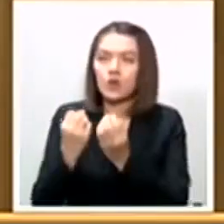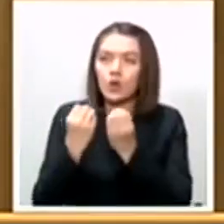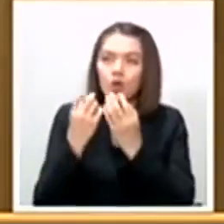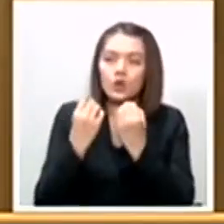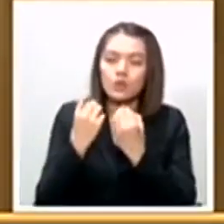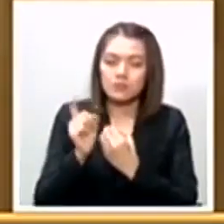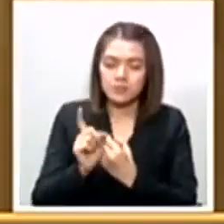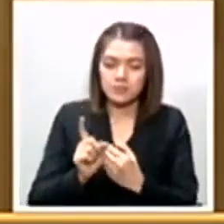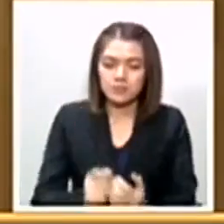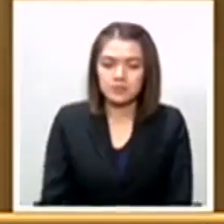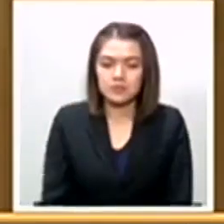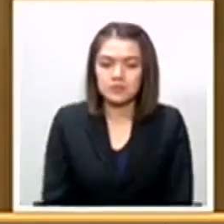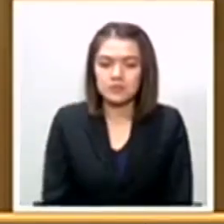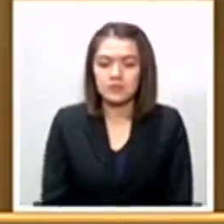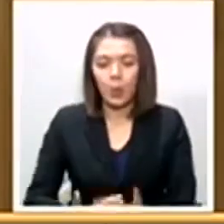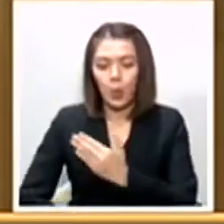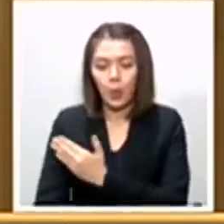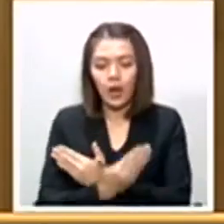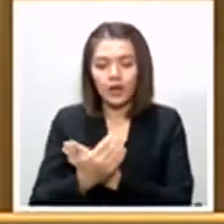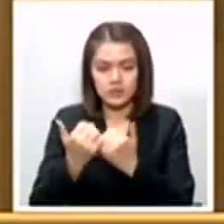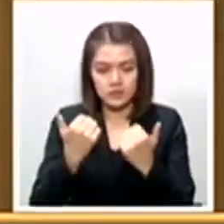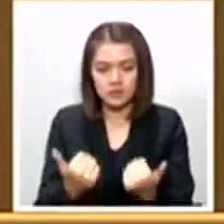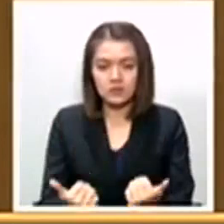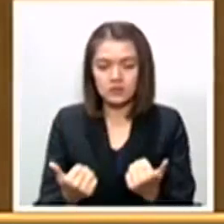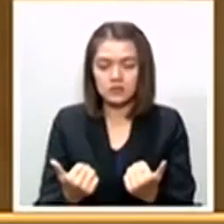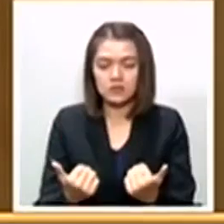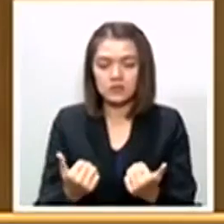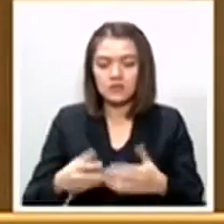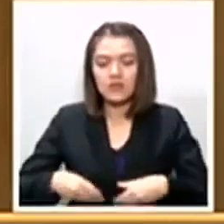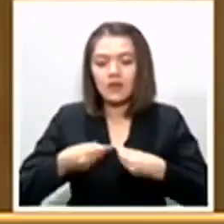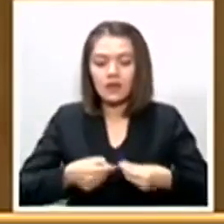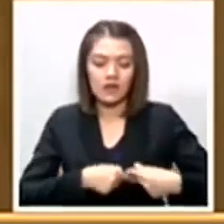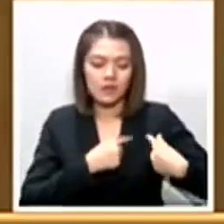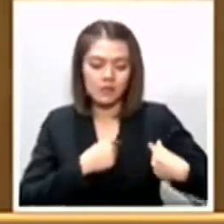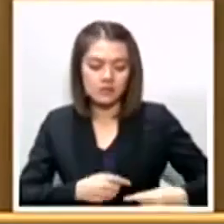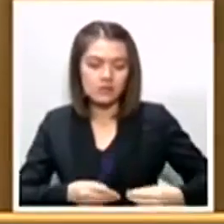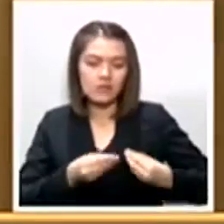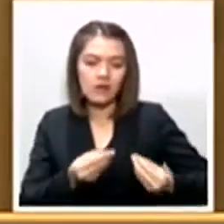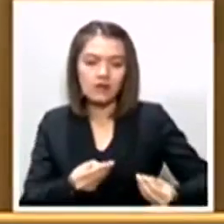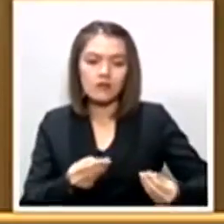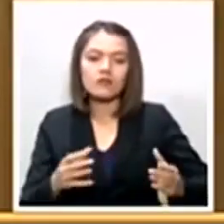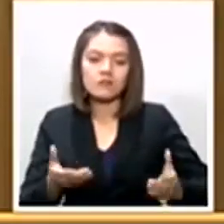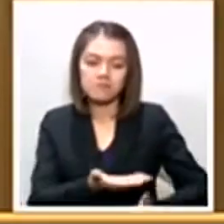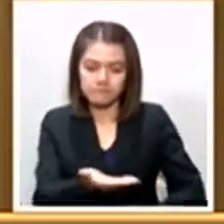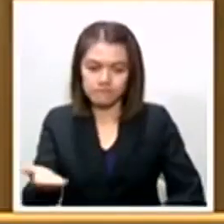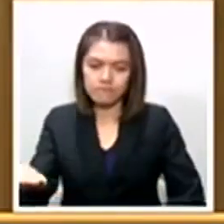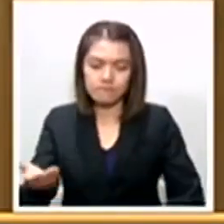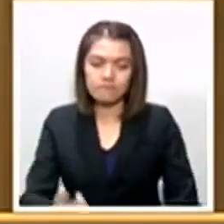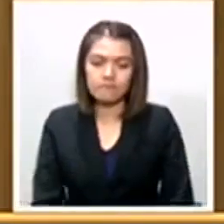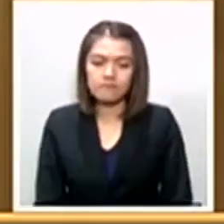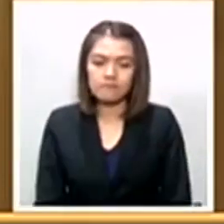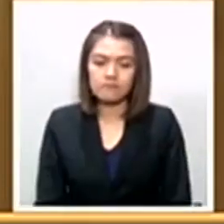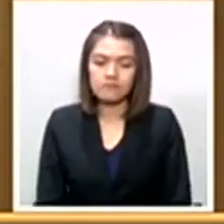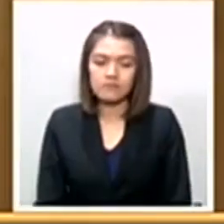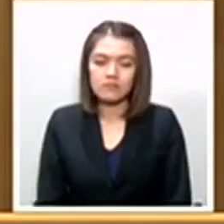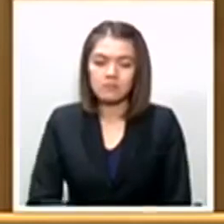ริ่มว่าขอถือโอกาสนี้ให้กำลังใจแก่ท่านให้